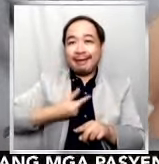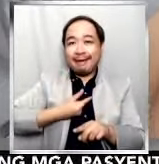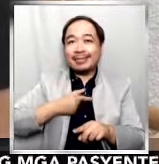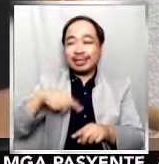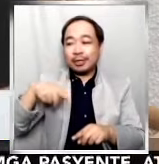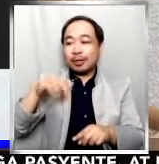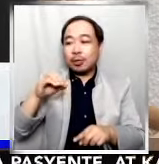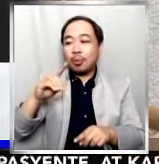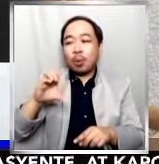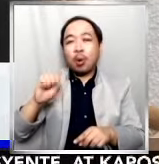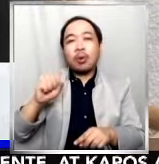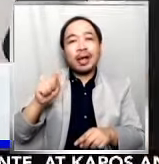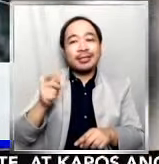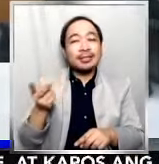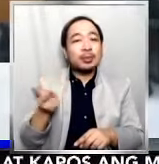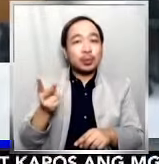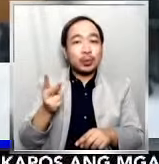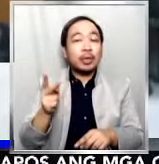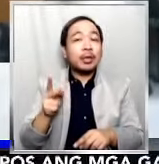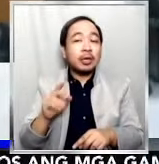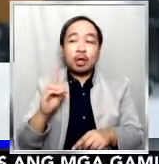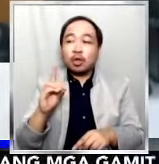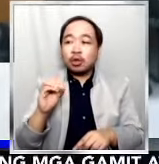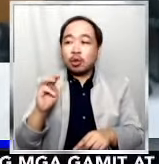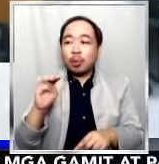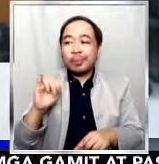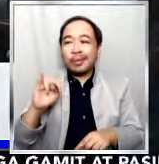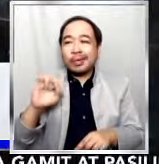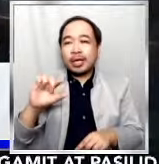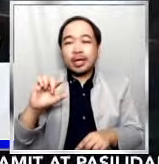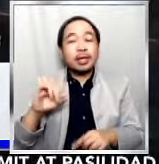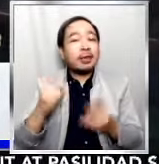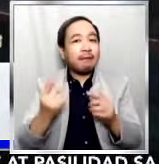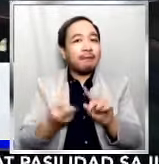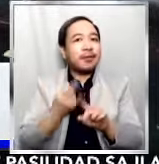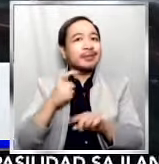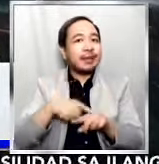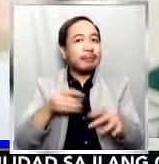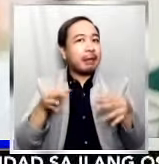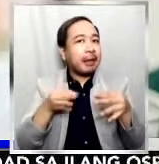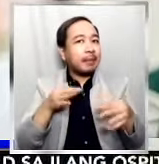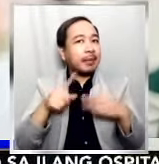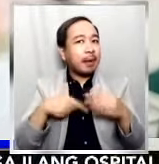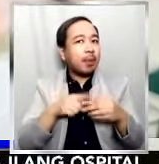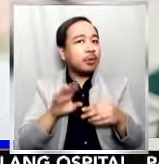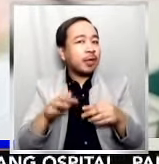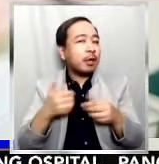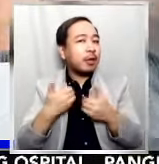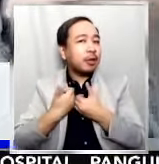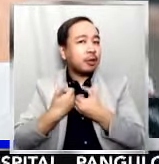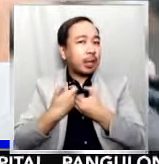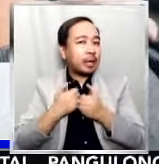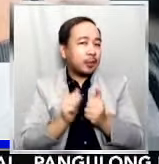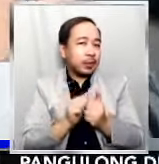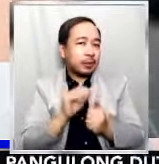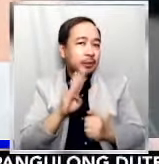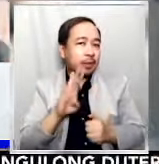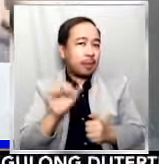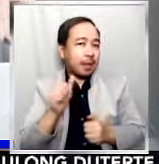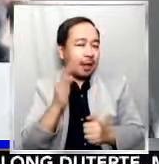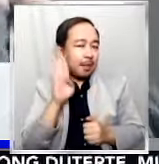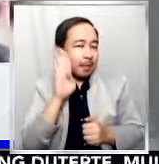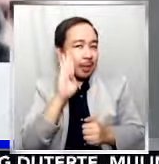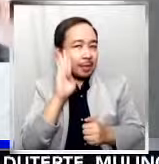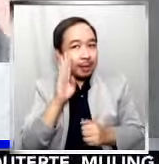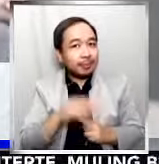Khalil Ramos, si Dominic Roque. Nagkwento for the first time si Dom tungkol sa kanyang relationship with Bea Alonzo. Isa na rin na recent trip